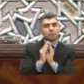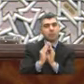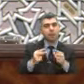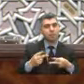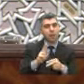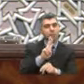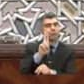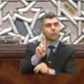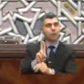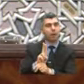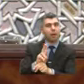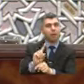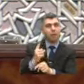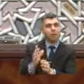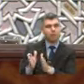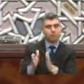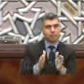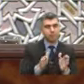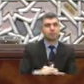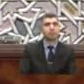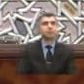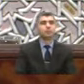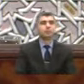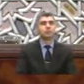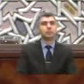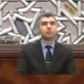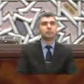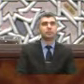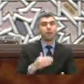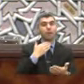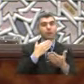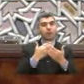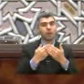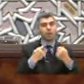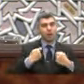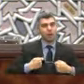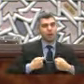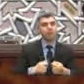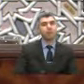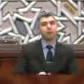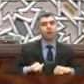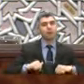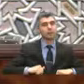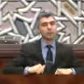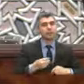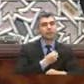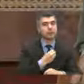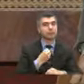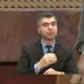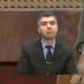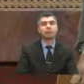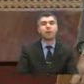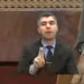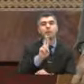فيتفضل تفضل السيد النائب المحترم. شكرا السيد الرئيس. السيد الوزير، نسألكم